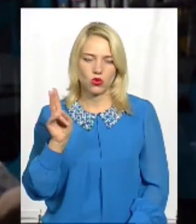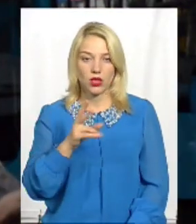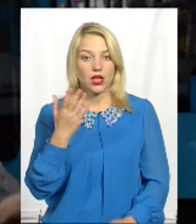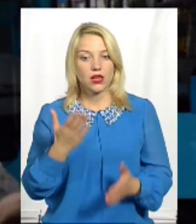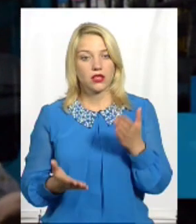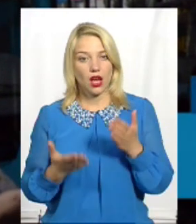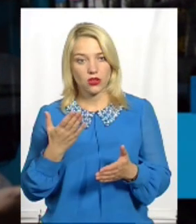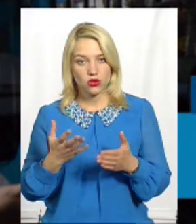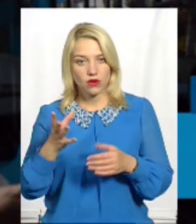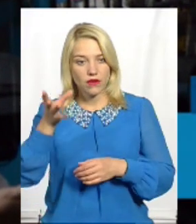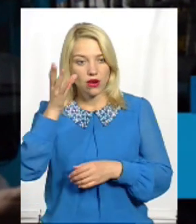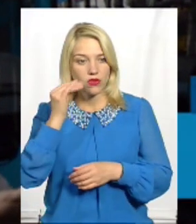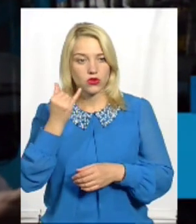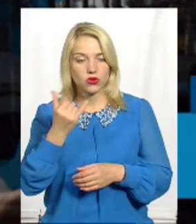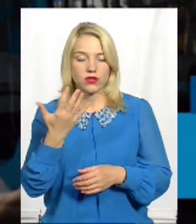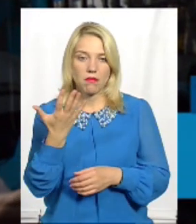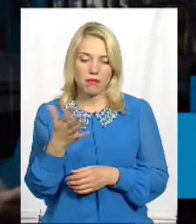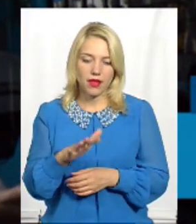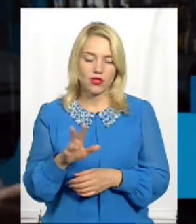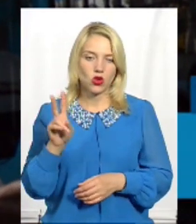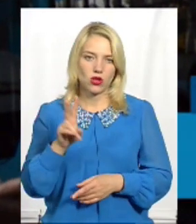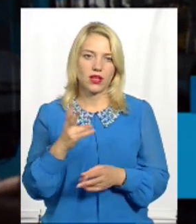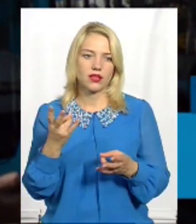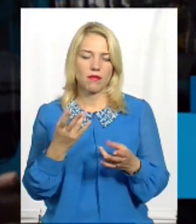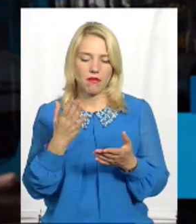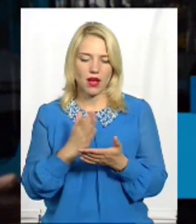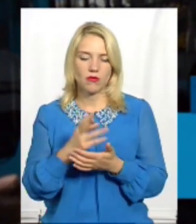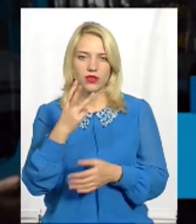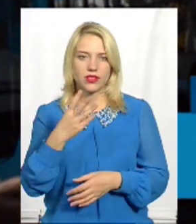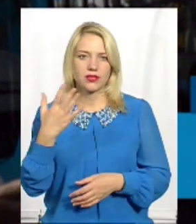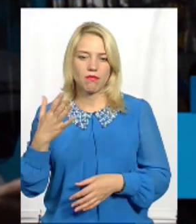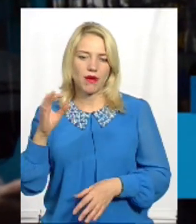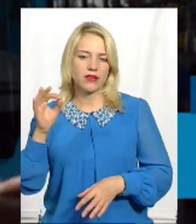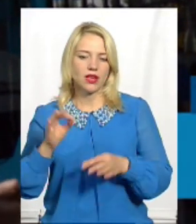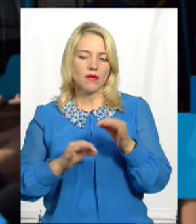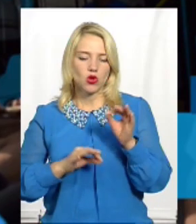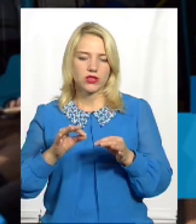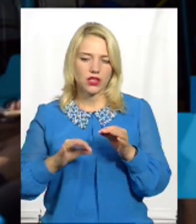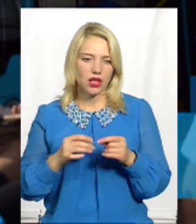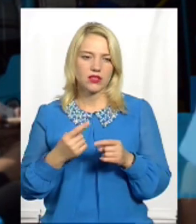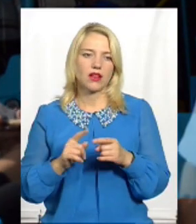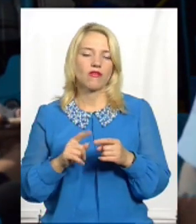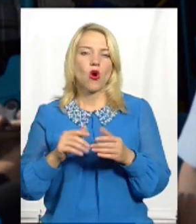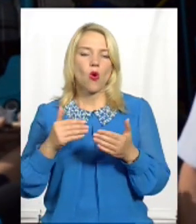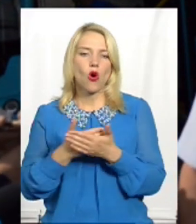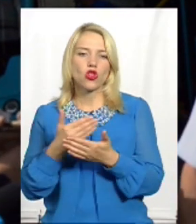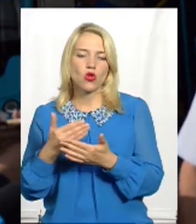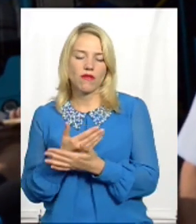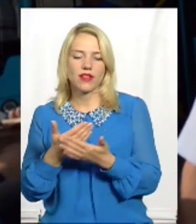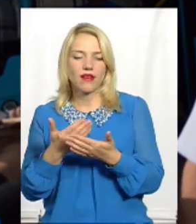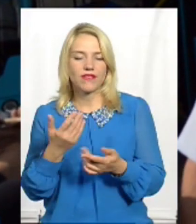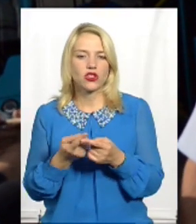врахувати сьогоднішніх 5 тролейбусів, то ми маємо 35% оновлення рухомого складу від того кількості, яка